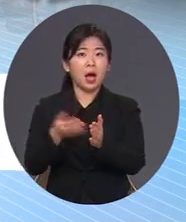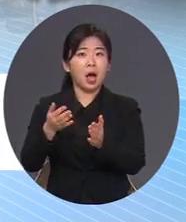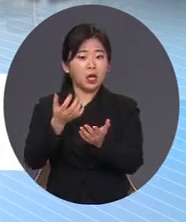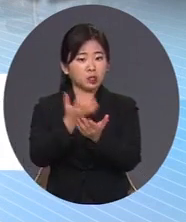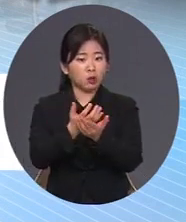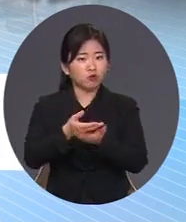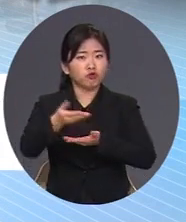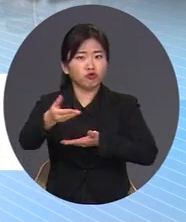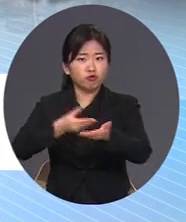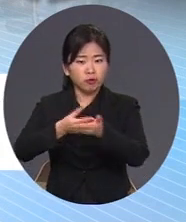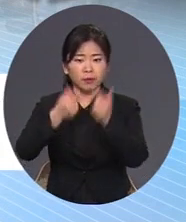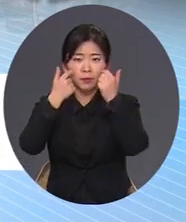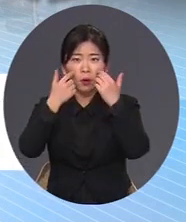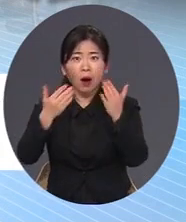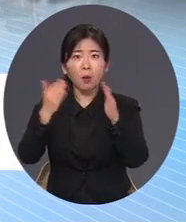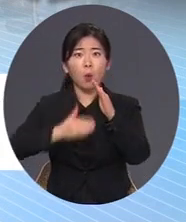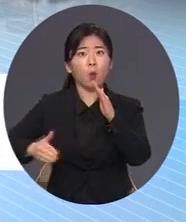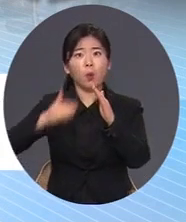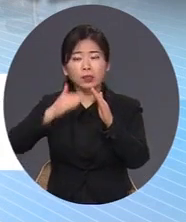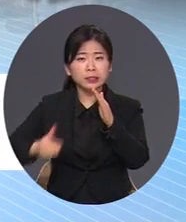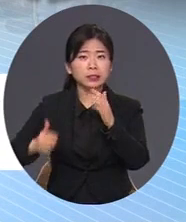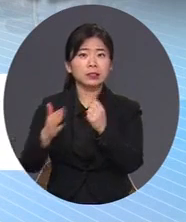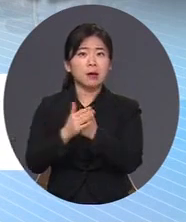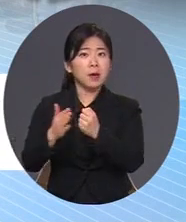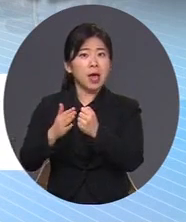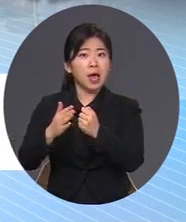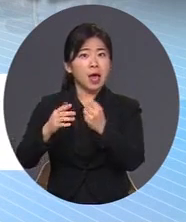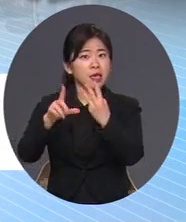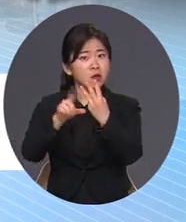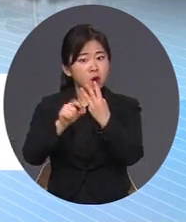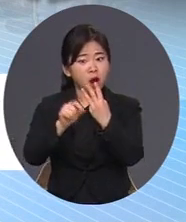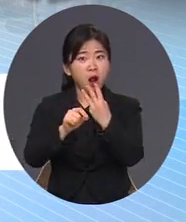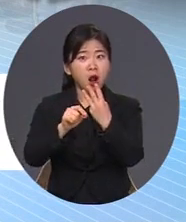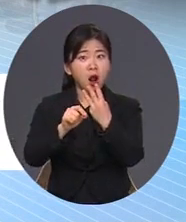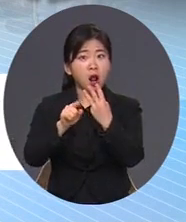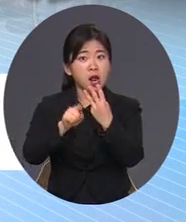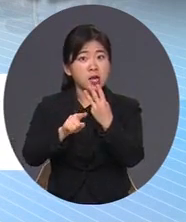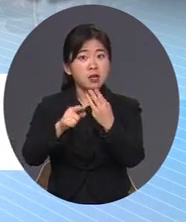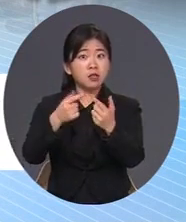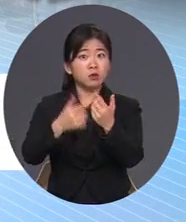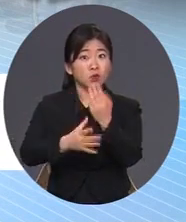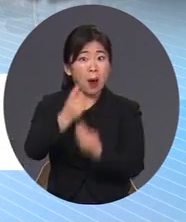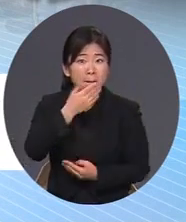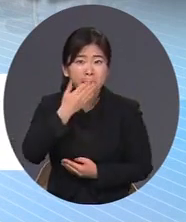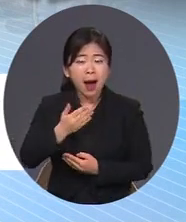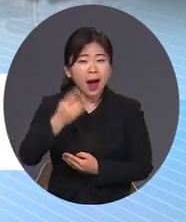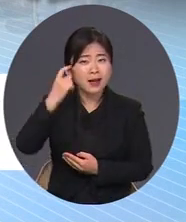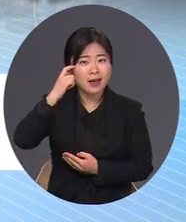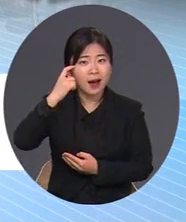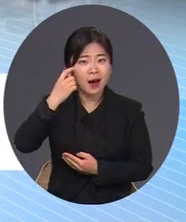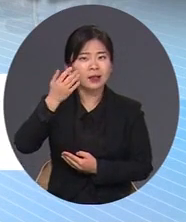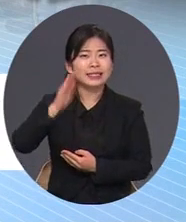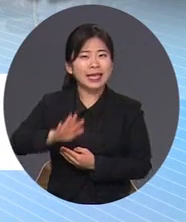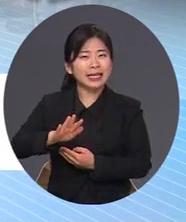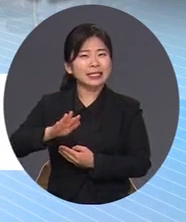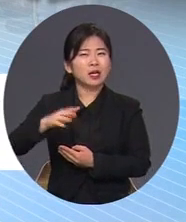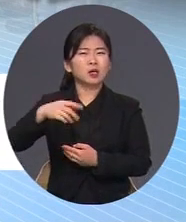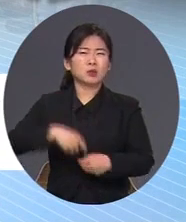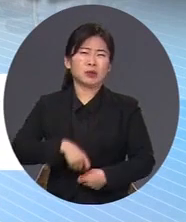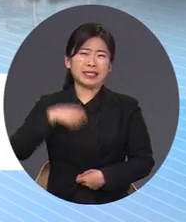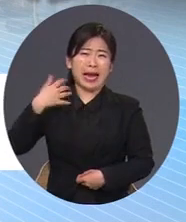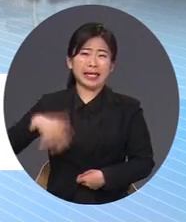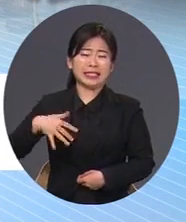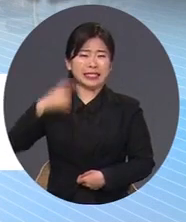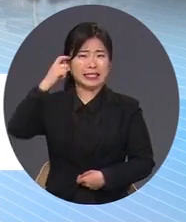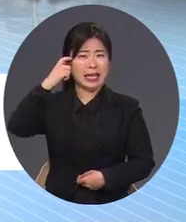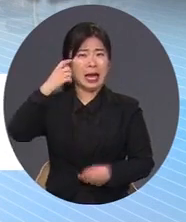건데 이르면 다음 달 특별지자체의 출범에 속도를 내고 있습니다. 하지만 여전히 각 지자체와 당적에 따라서